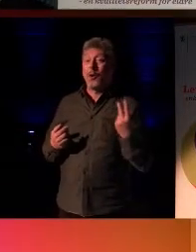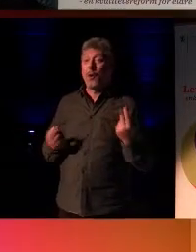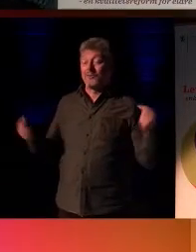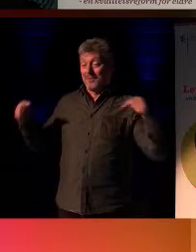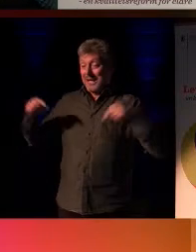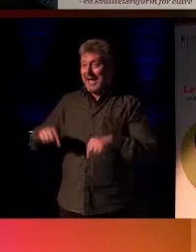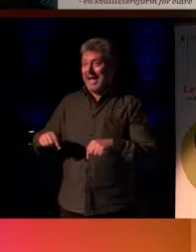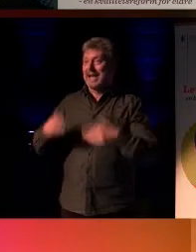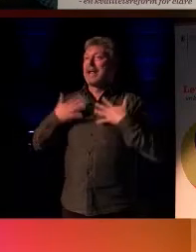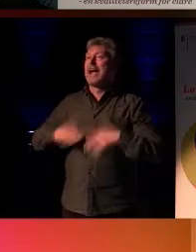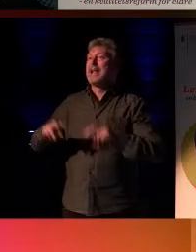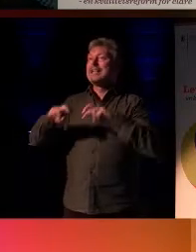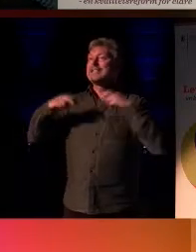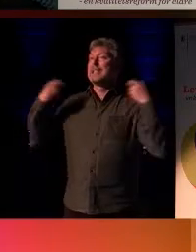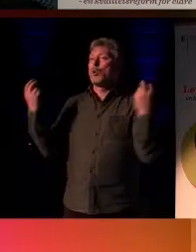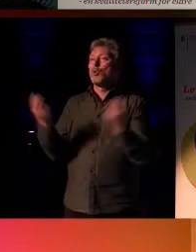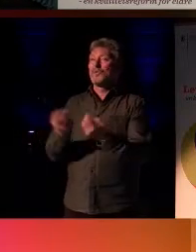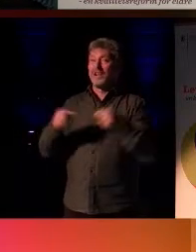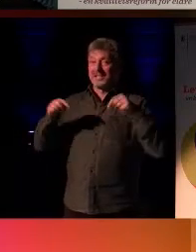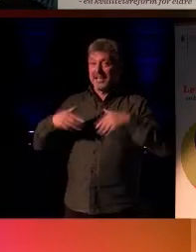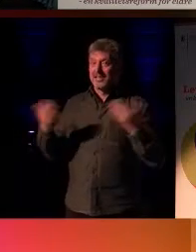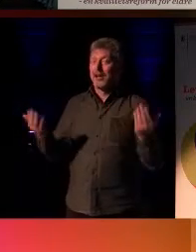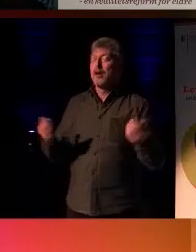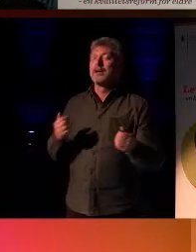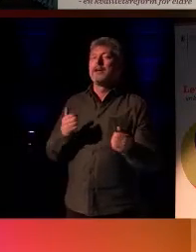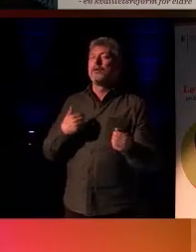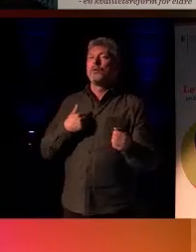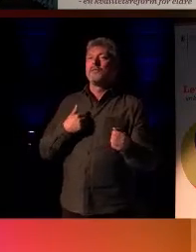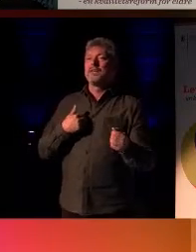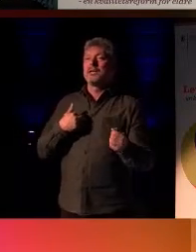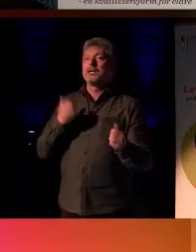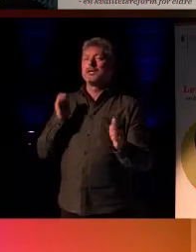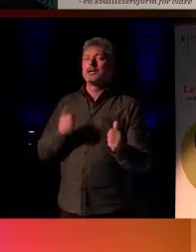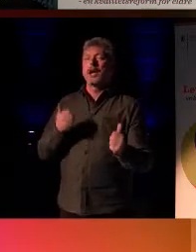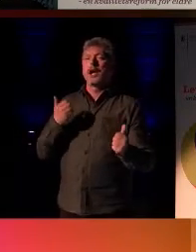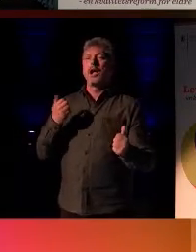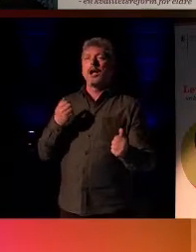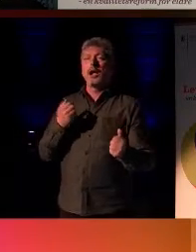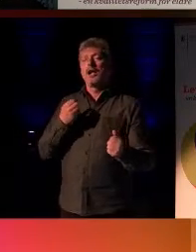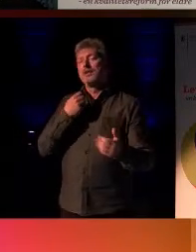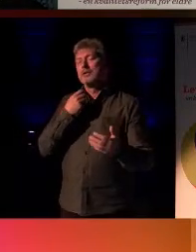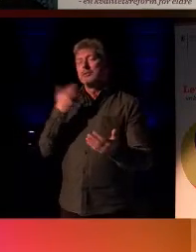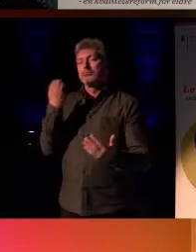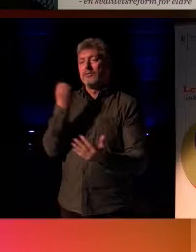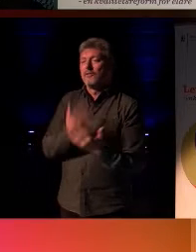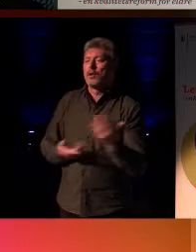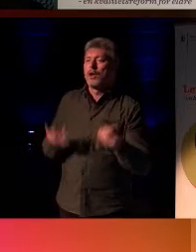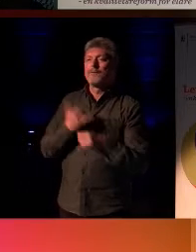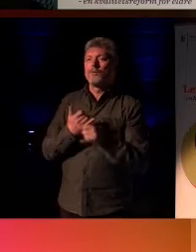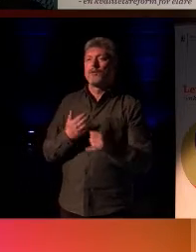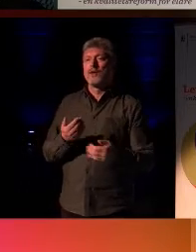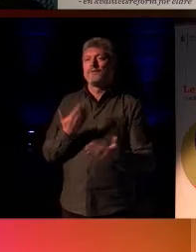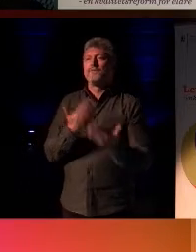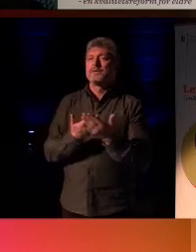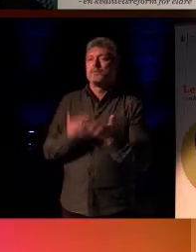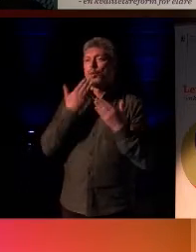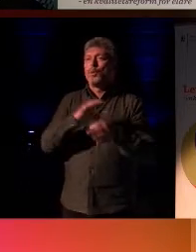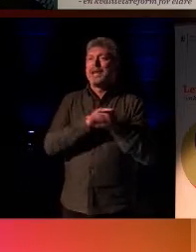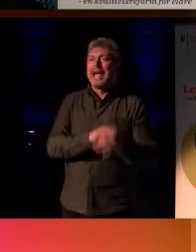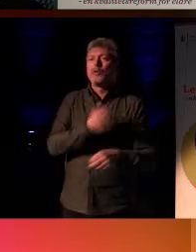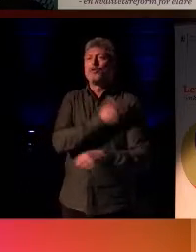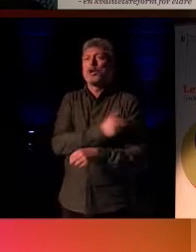hit til helsekonferansen i dag. Vi skal fortelle om hvordan vi tilbyr gode lege- og sykepleietjenester